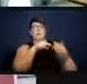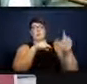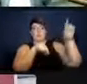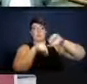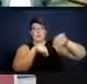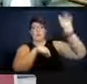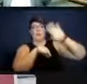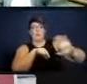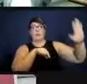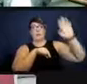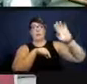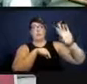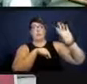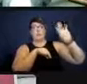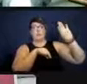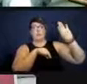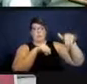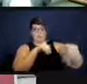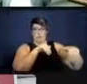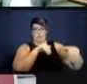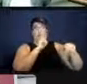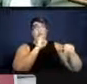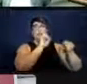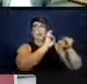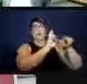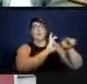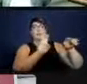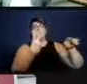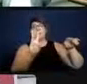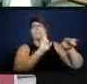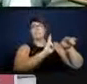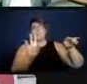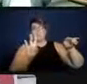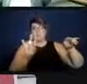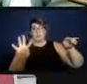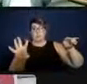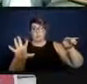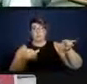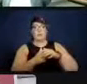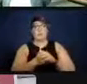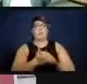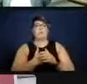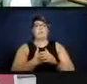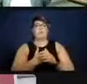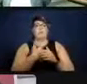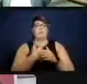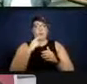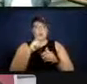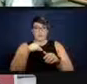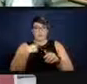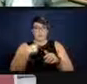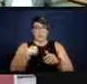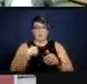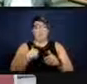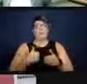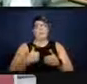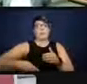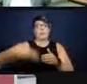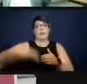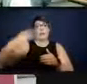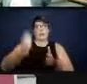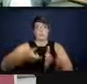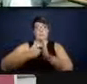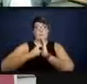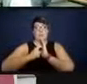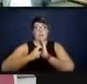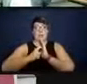هؤلاء الطلاب حصلوا على شهادات في الصناعات المطلوبة جدا، أي ما يعني أن هؤلاء